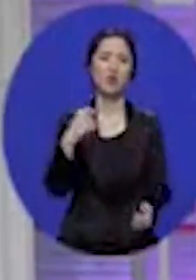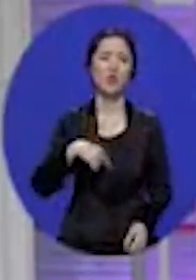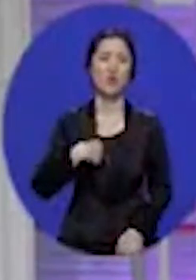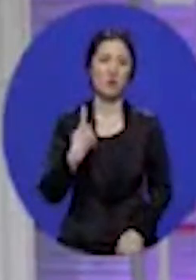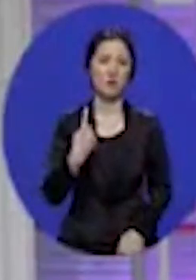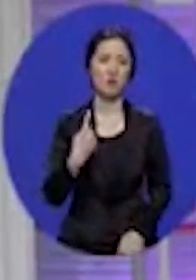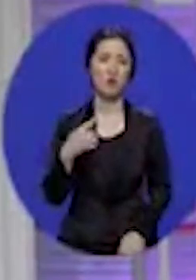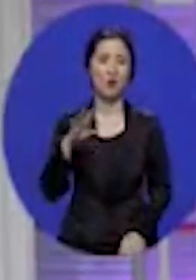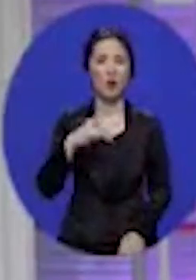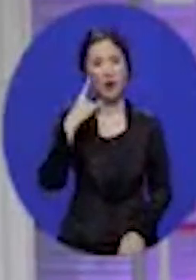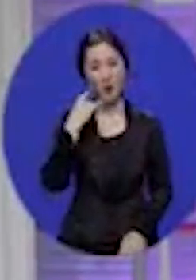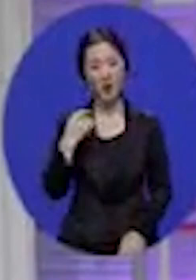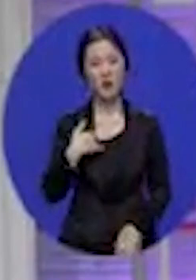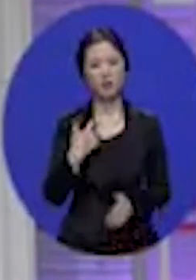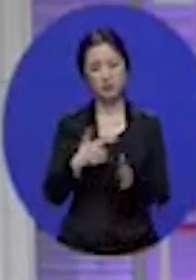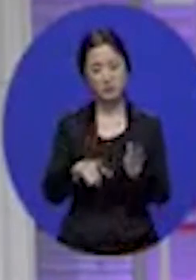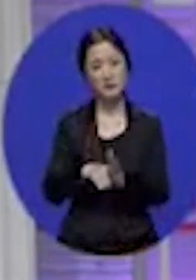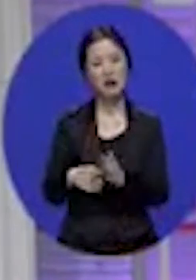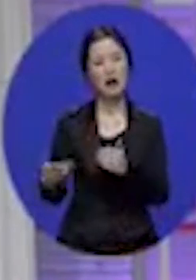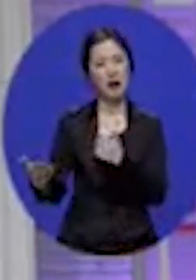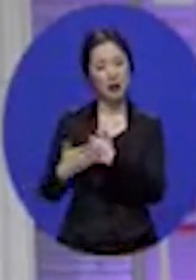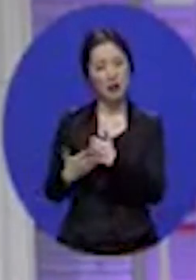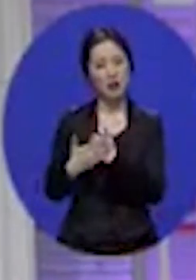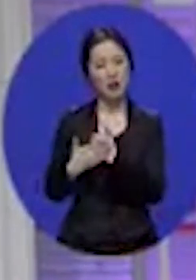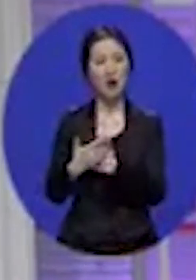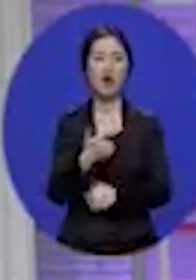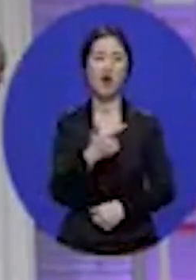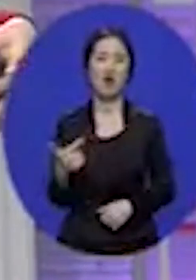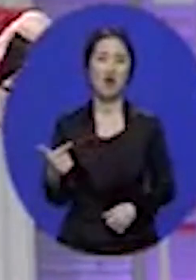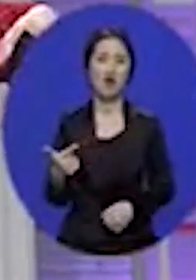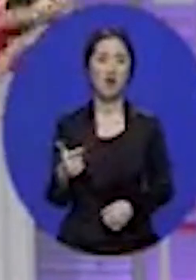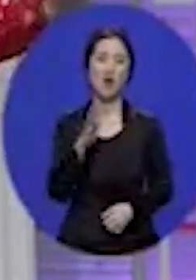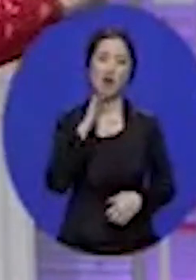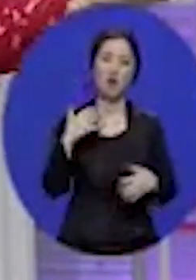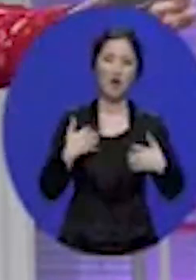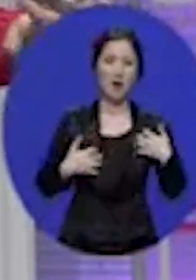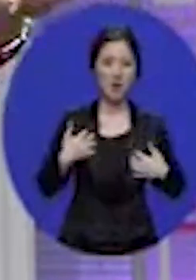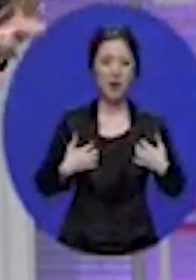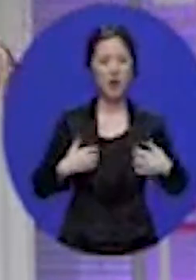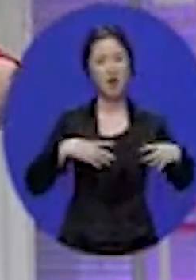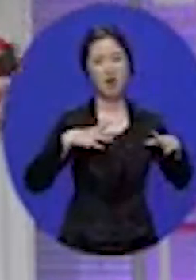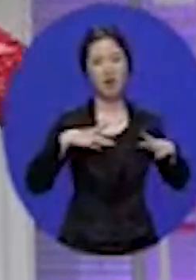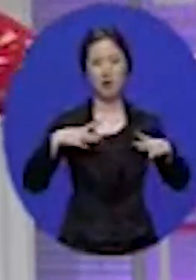그토록 바라시고 뒷바라지를 해주셨는데 아나운서가 돼서 그렇게 기뻐했거든요.